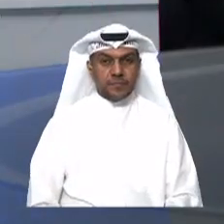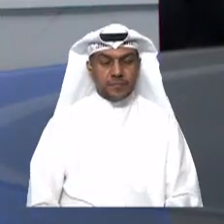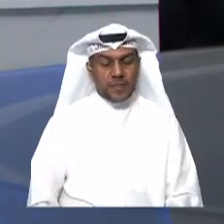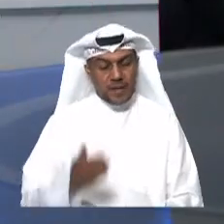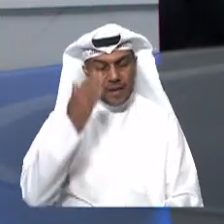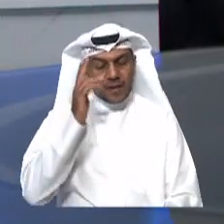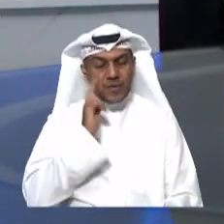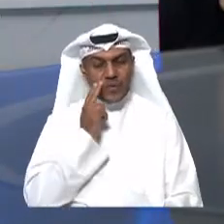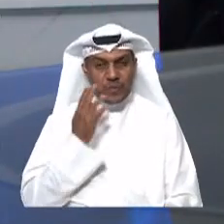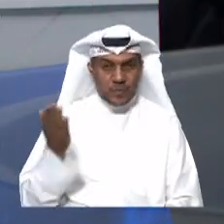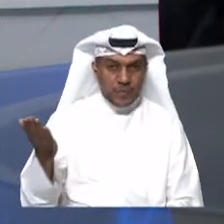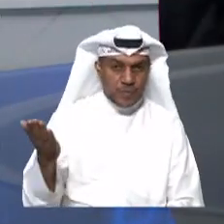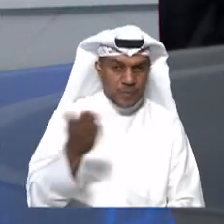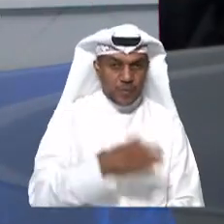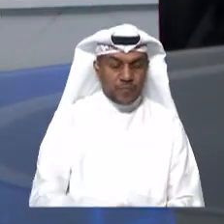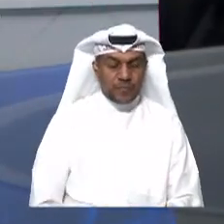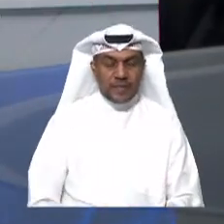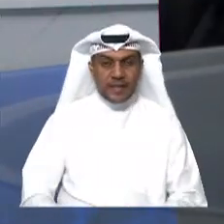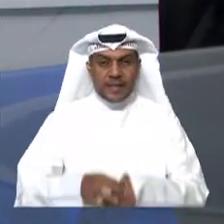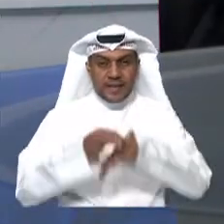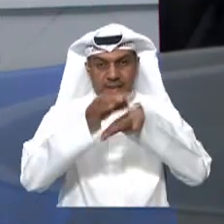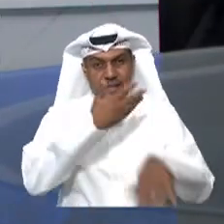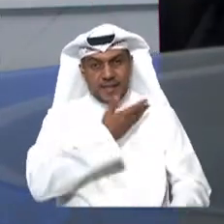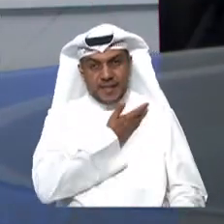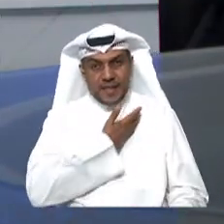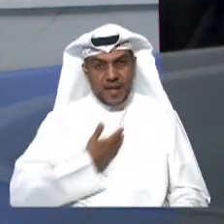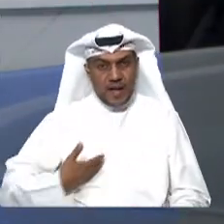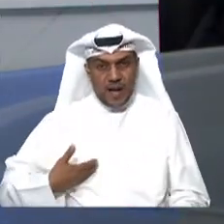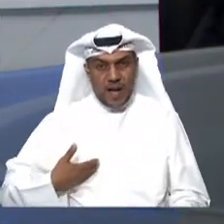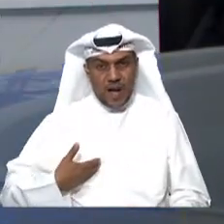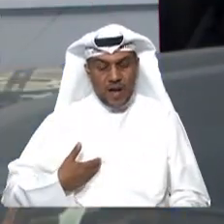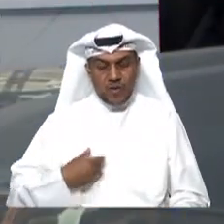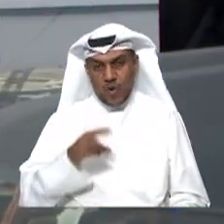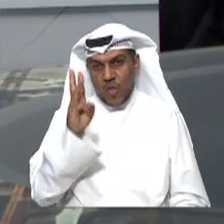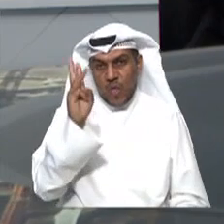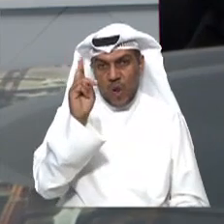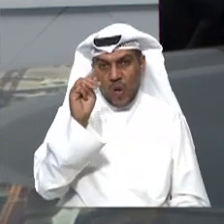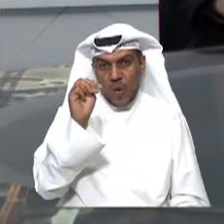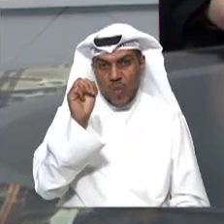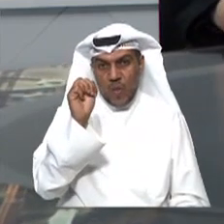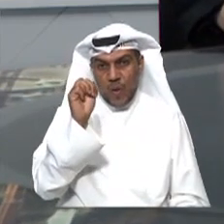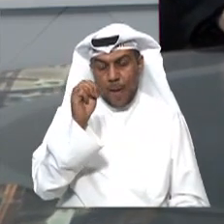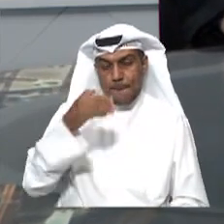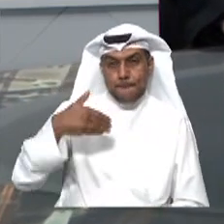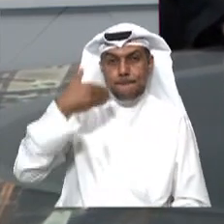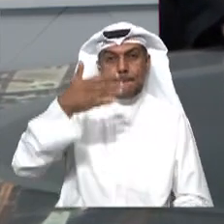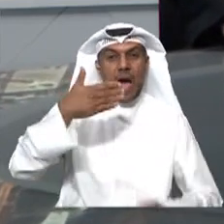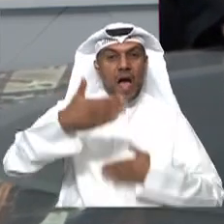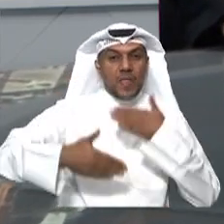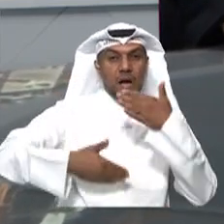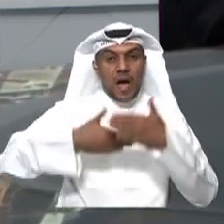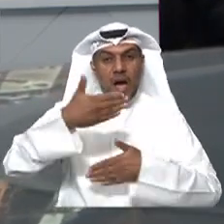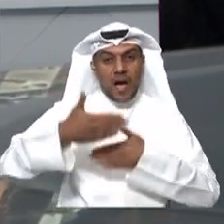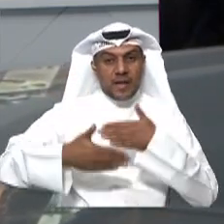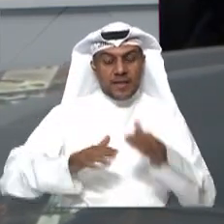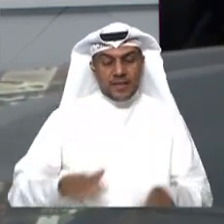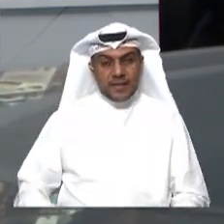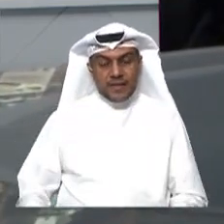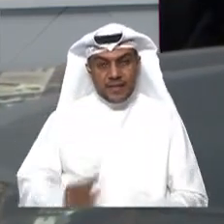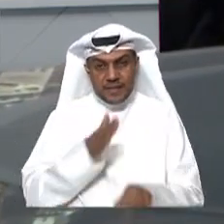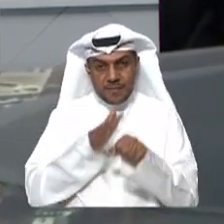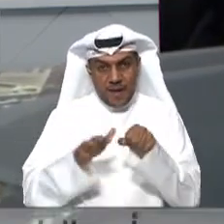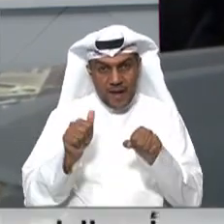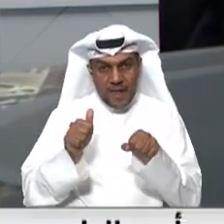أهلا بكم. يواصل حجاج بيت الله الحرام غير المتعجلين اليوم إتمام مناسك الحج برمي